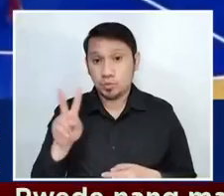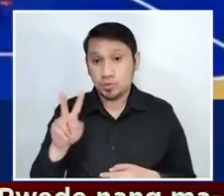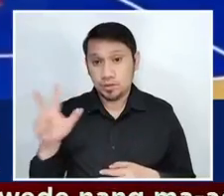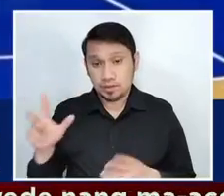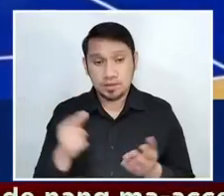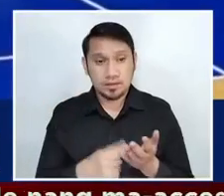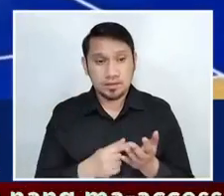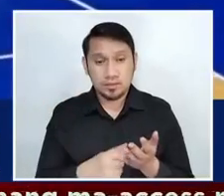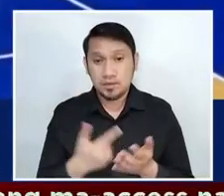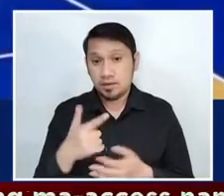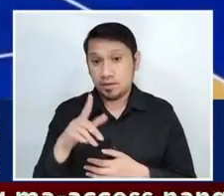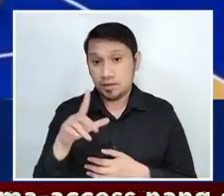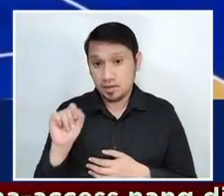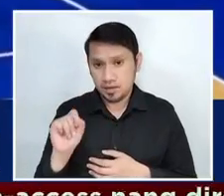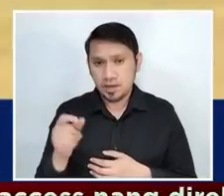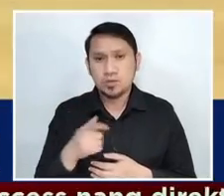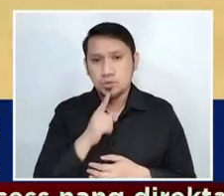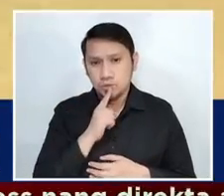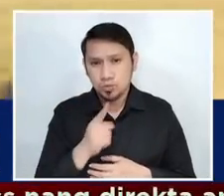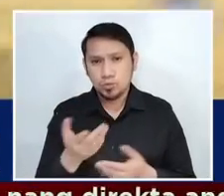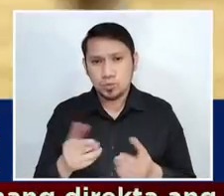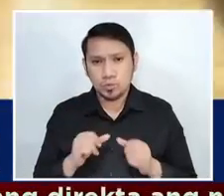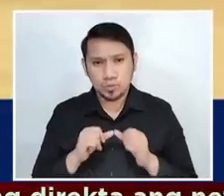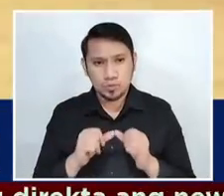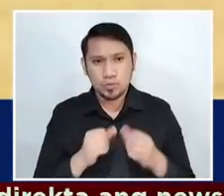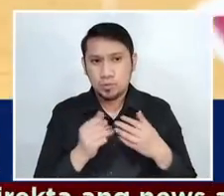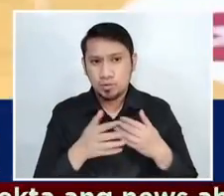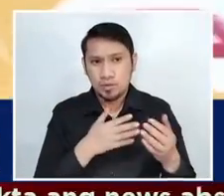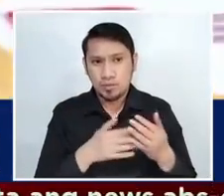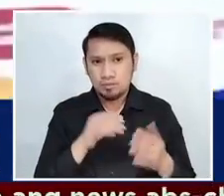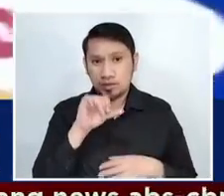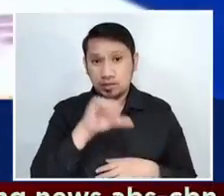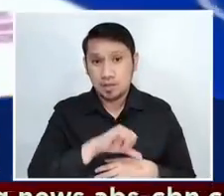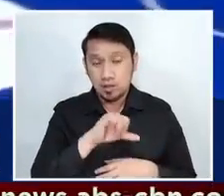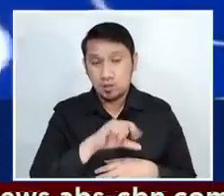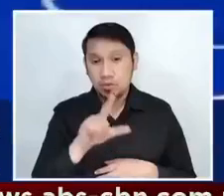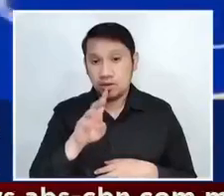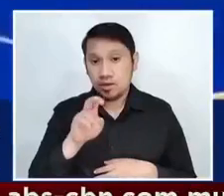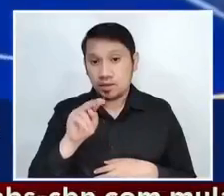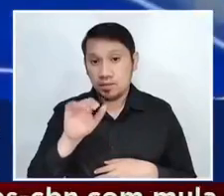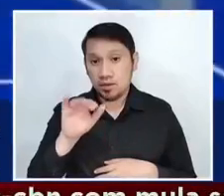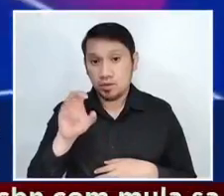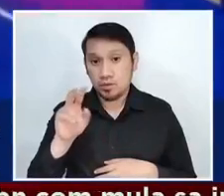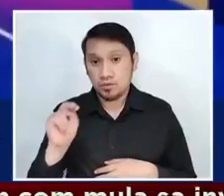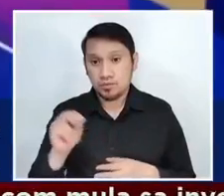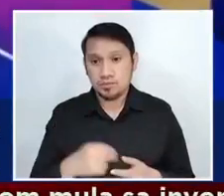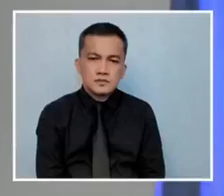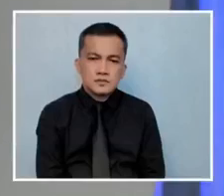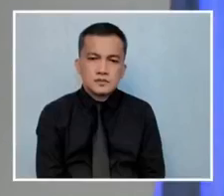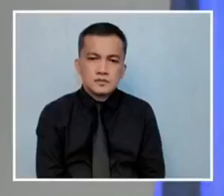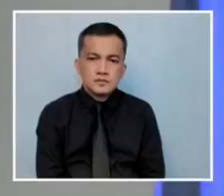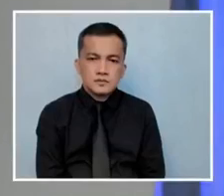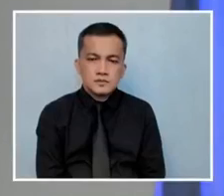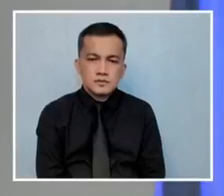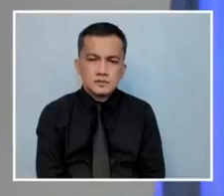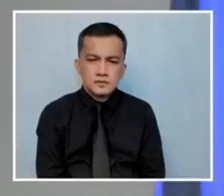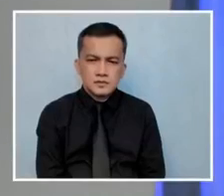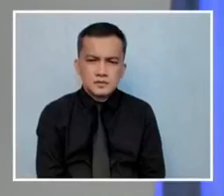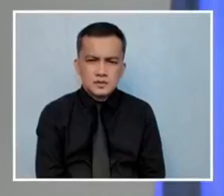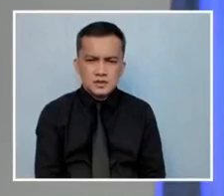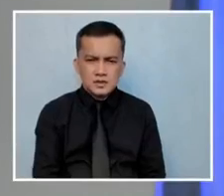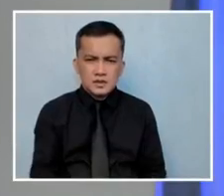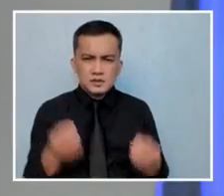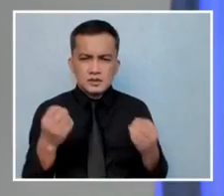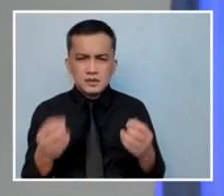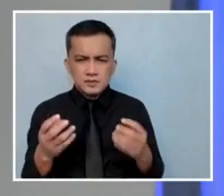Giras na magtagumpay matapos matalo sa Lebanon. Dayan Castillejo, ABS-CBN News. Sa dami at